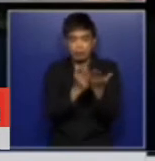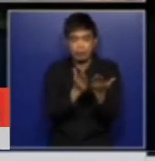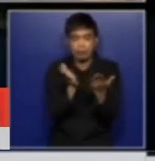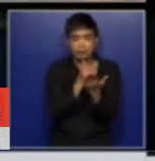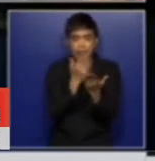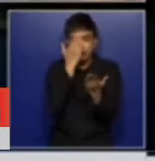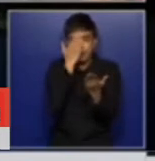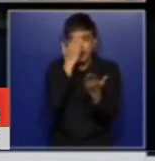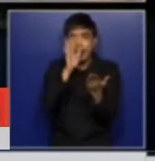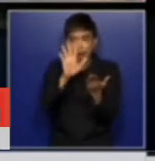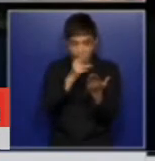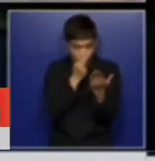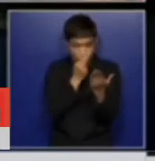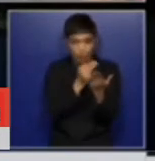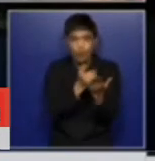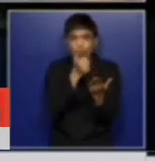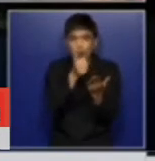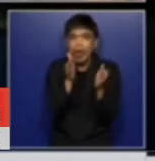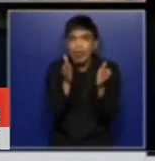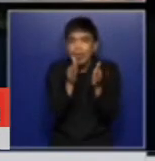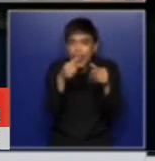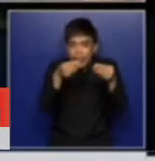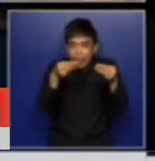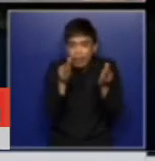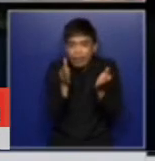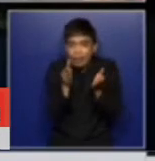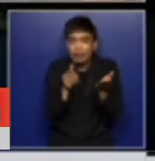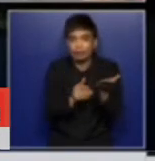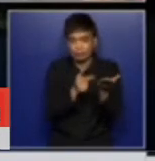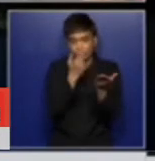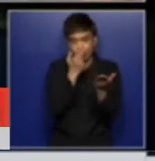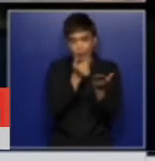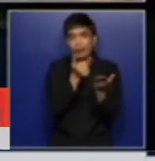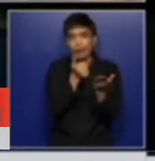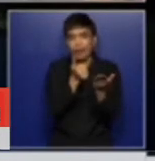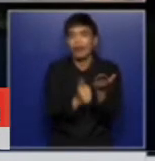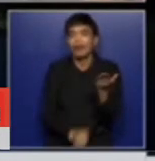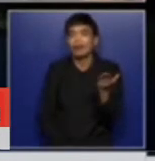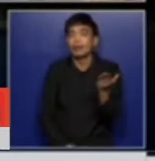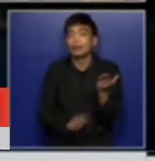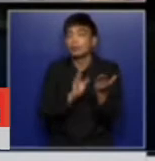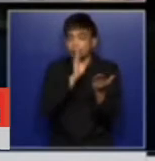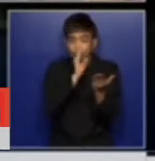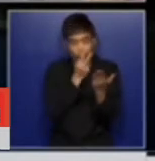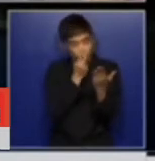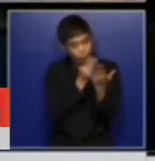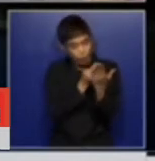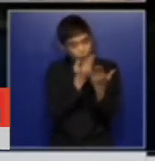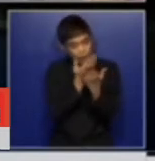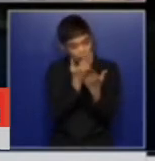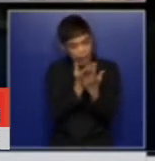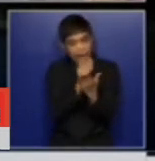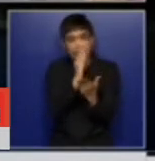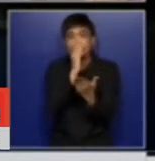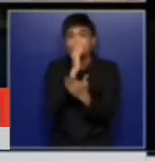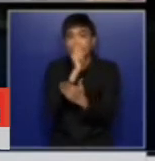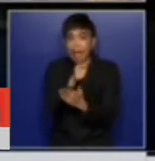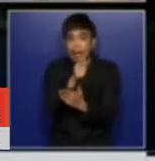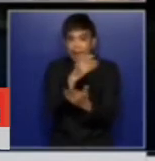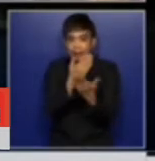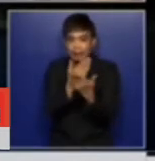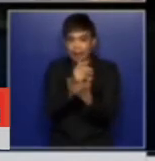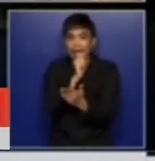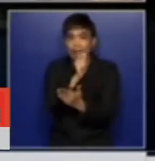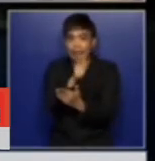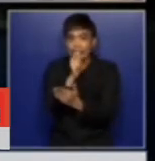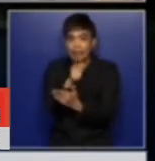สังเขปนะครับเล่มเล็กท่านประธานที่เคารพครับพอเราพิจารณารายจ่ายประจำนะครับแล้วก็รายจ่